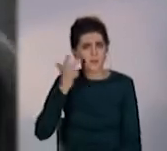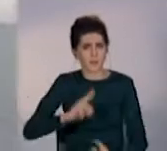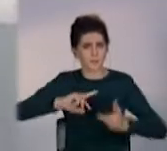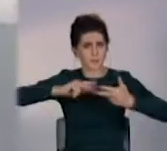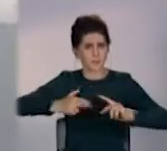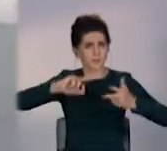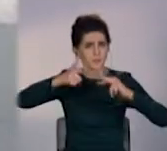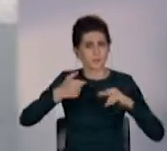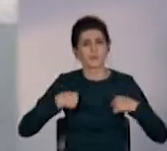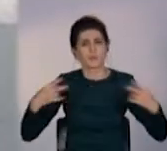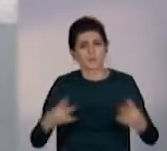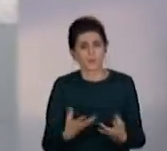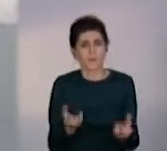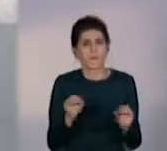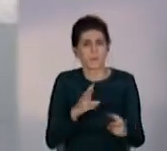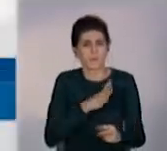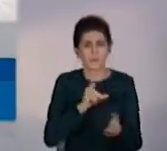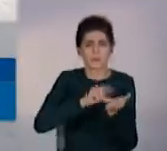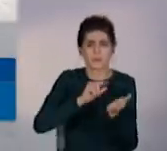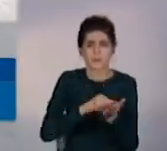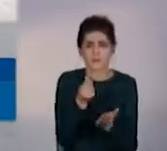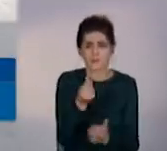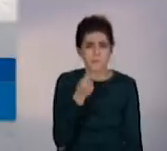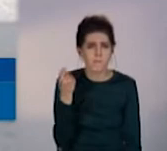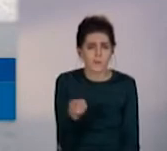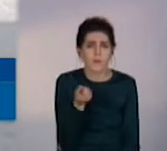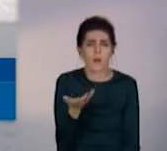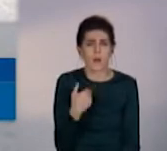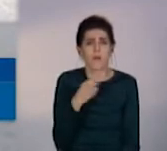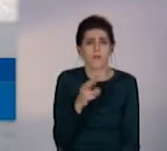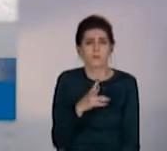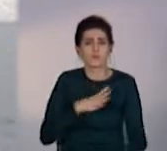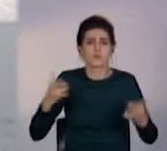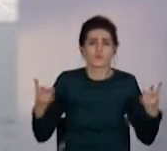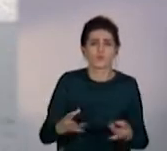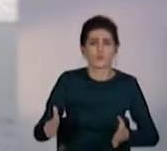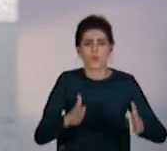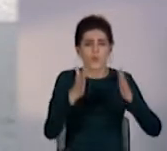пересадками. А якщо пенсія маленька, як бути? Наверное, 300 гривень не хватит, если дорога так